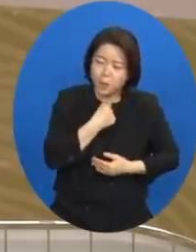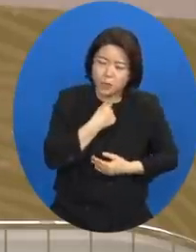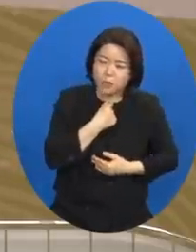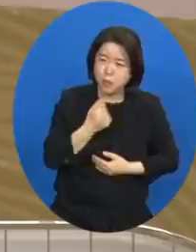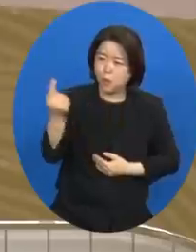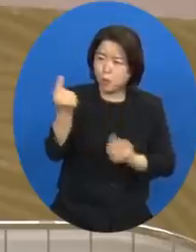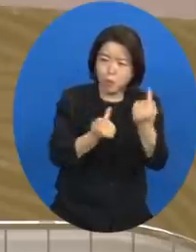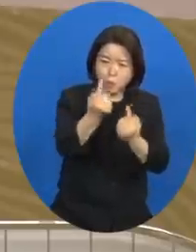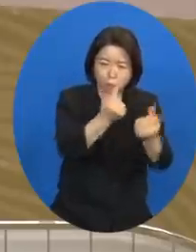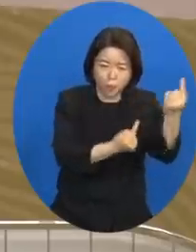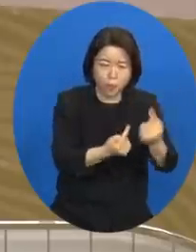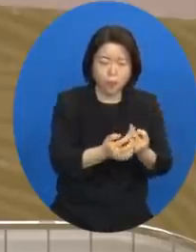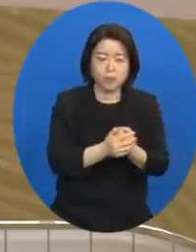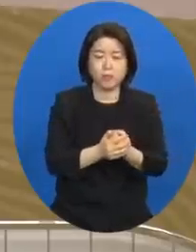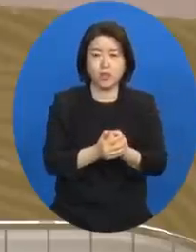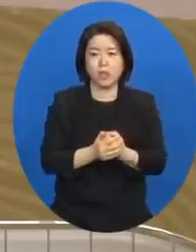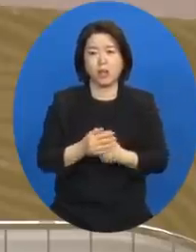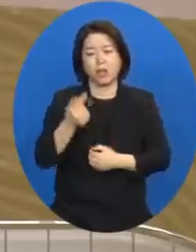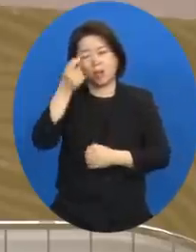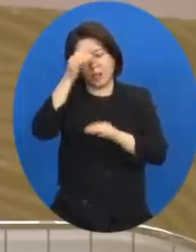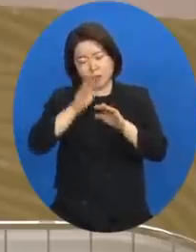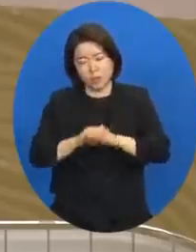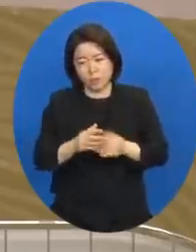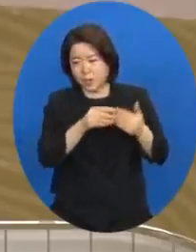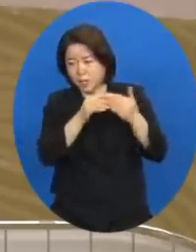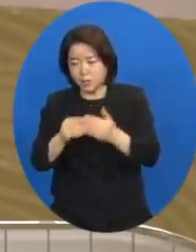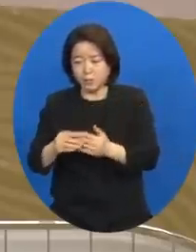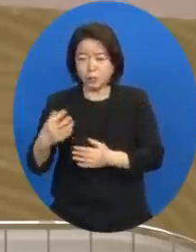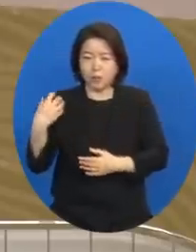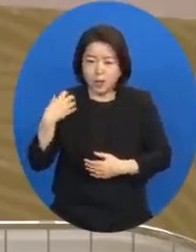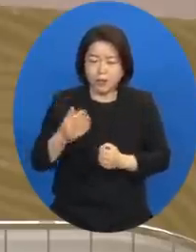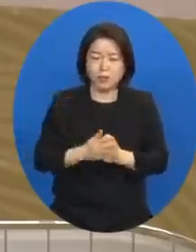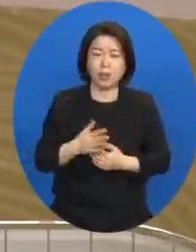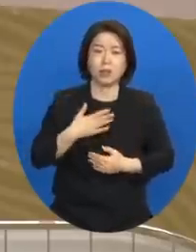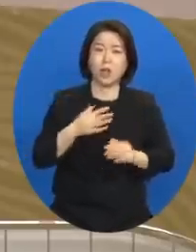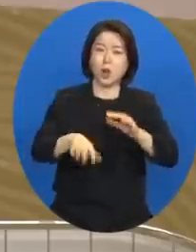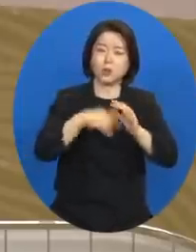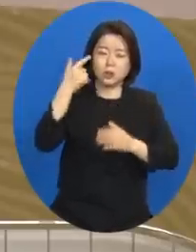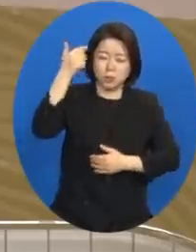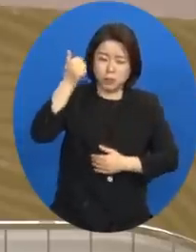인도해야 되는데 이런 엉터리 같은 내가 무슨 예배를 인도합니까?